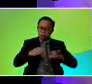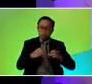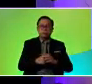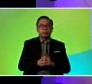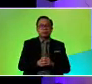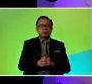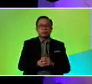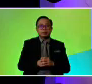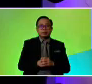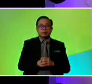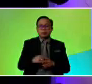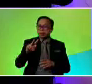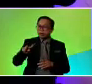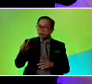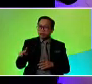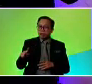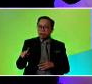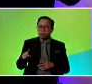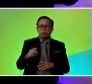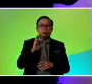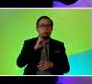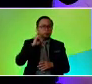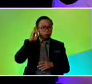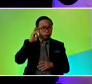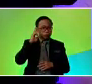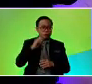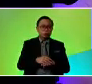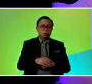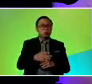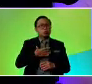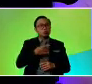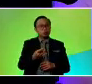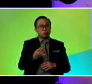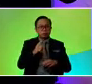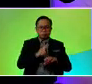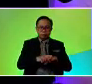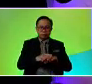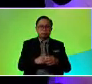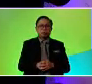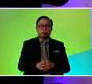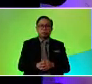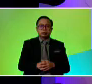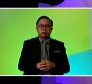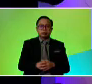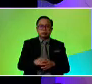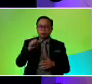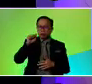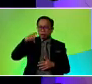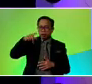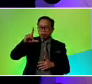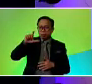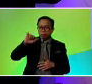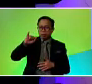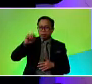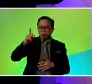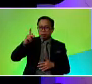ini kalau kanak-kanak ataupun remaja semuanya remaja dia suka pada aplikasi-aplikasi yang untuk sekarang